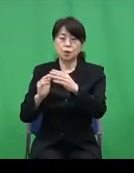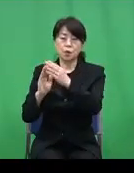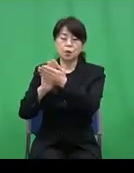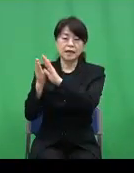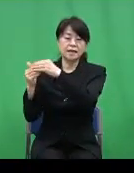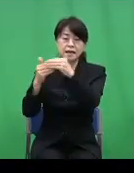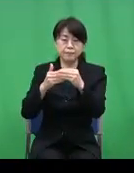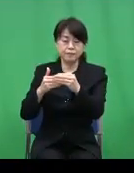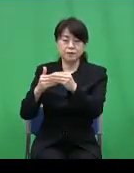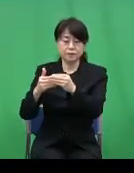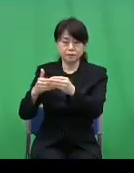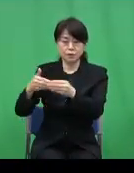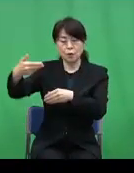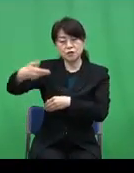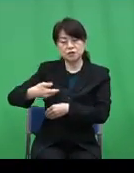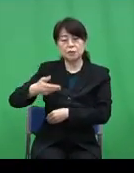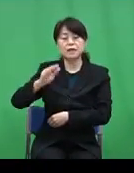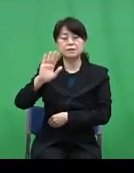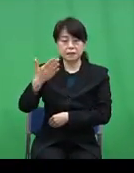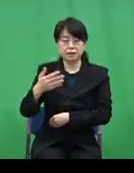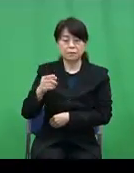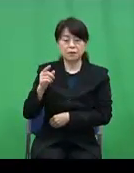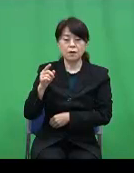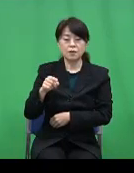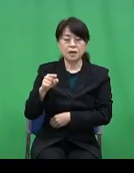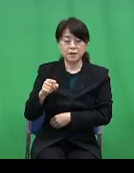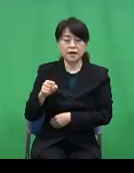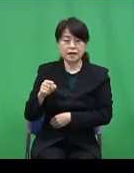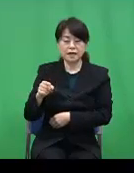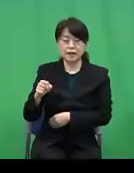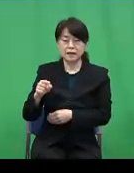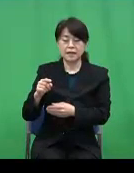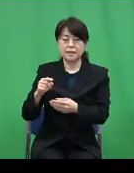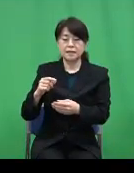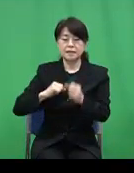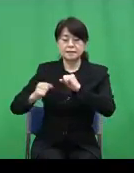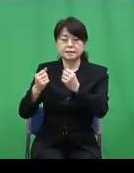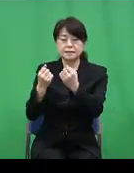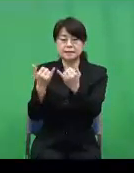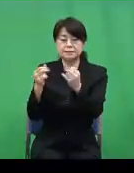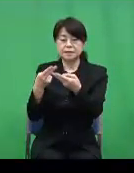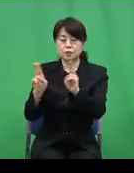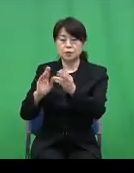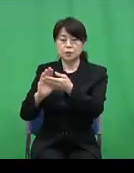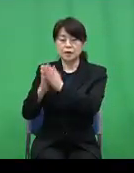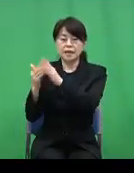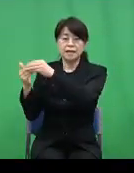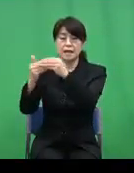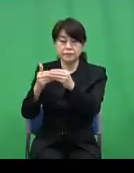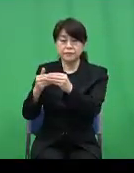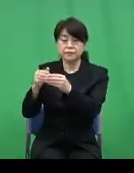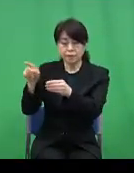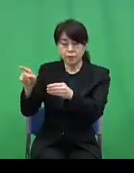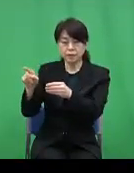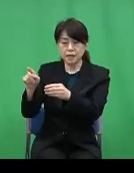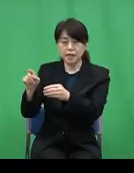これはあくまで自民党県連の方でいろいろどうするかご検討ということでありますから、私はそれについて